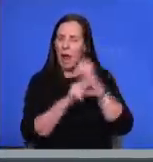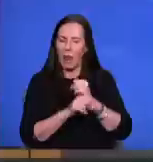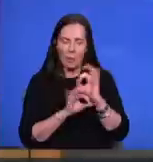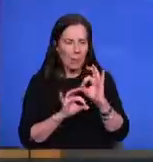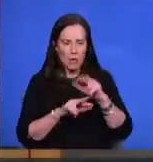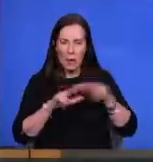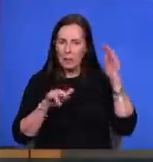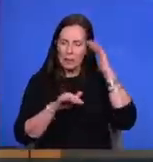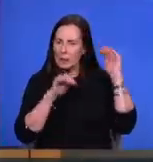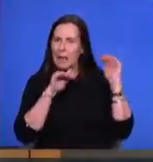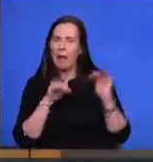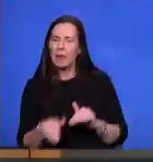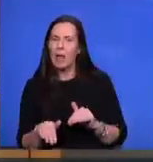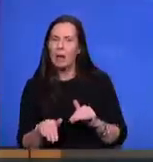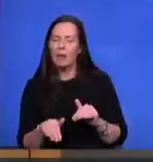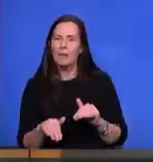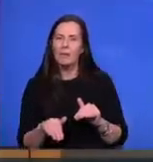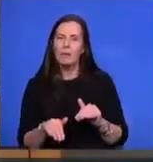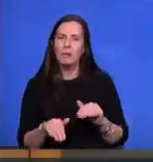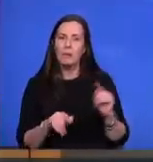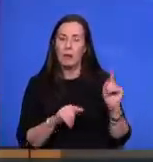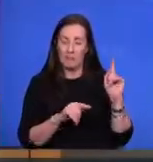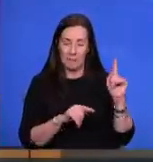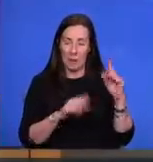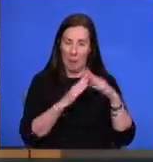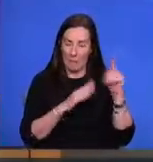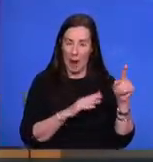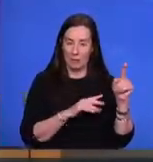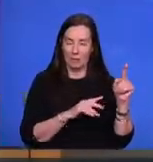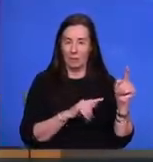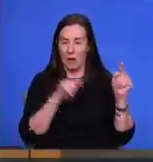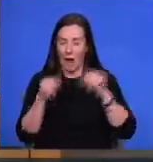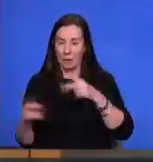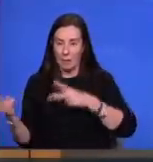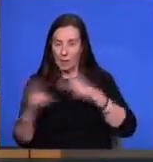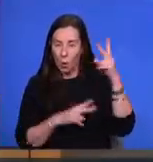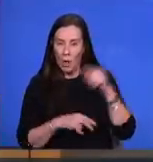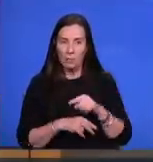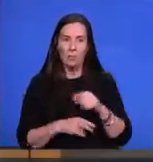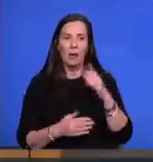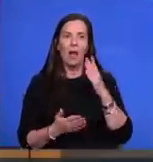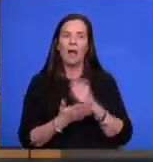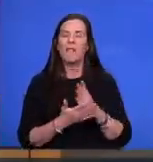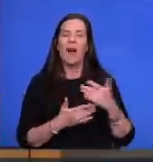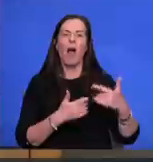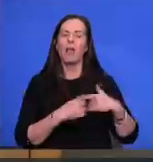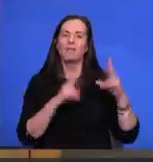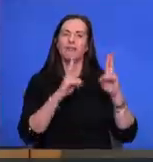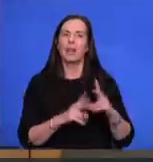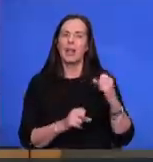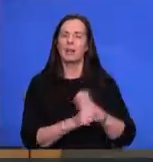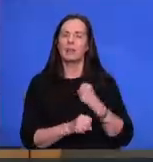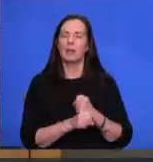באופן מאוד חריף, ובדרך מהיישוב שבו הוא גר עד לפה בשערי צדק, כבר בדרך נדם